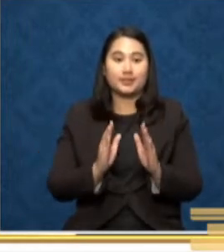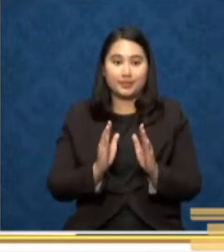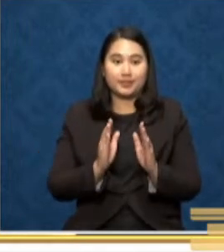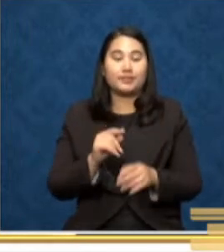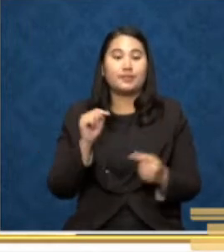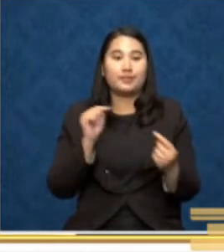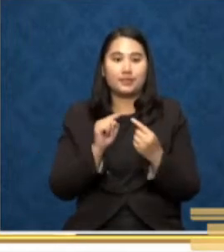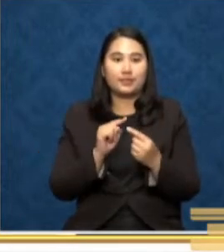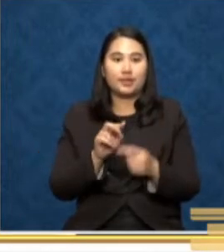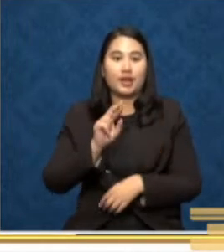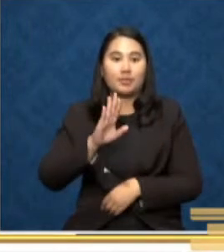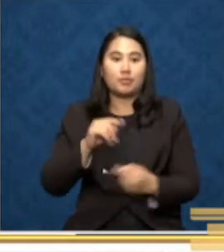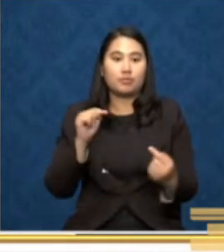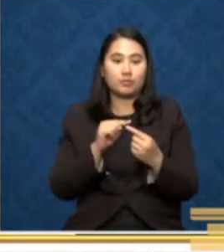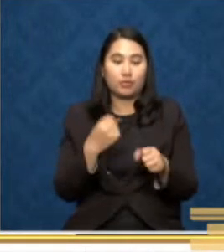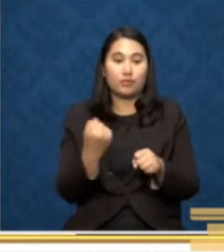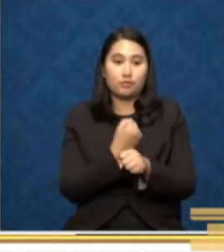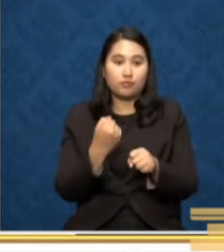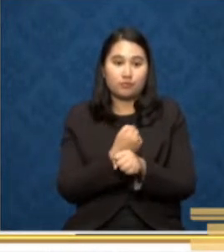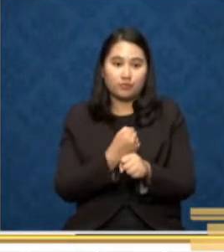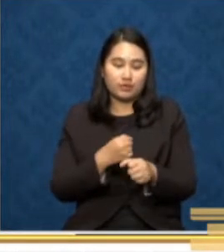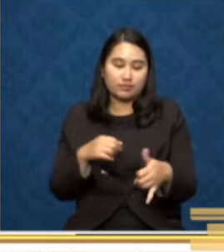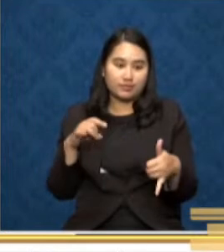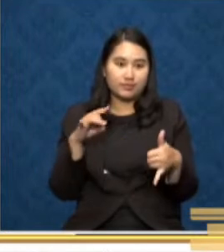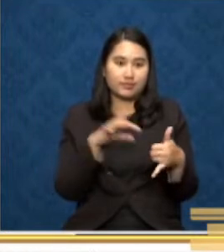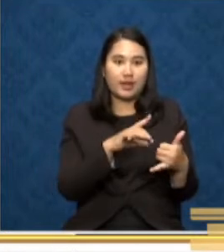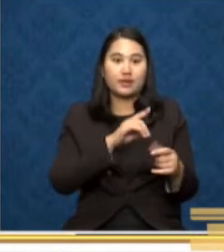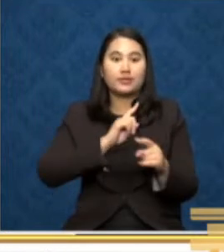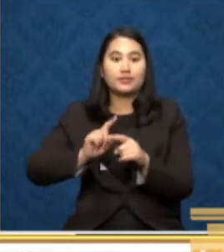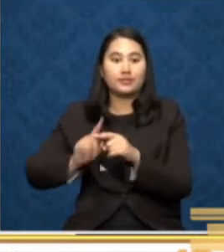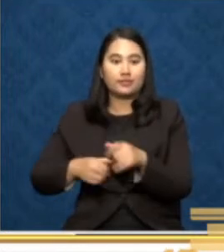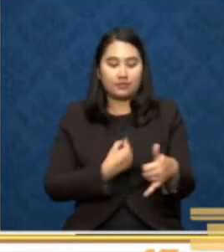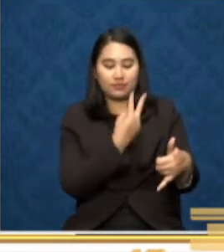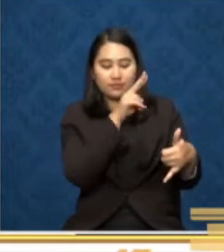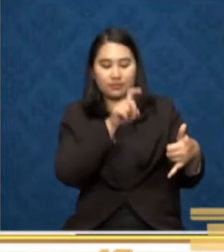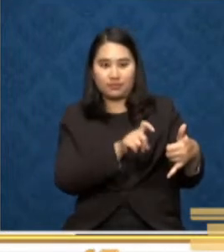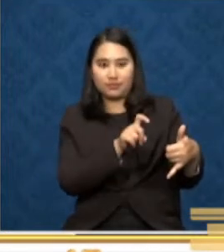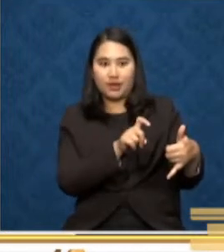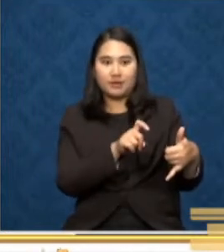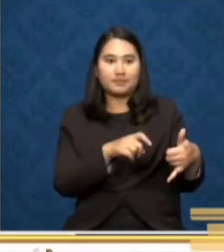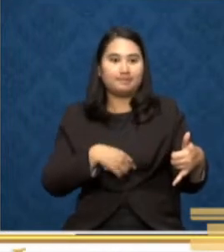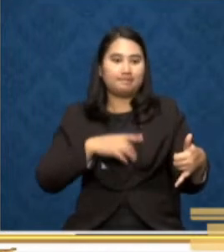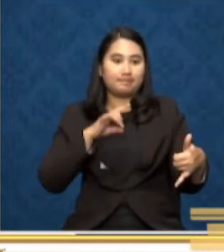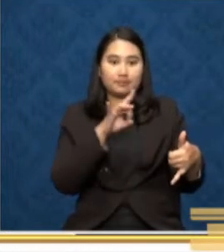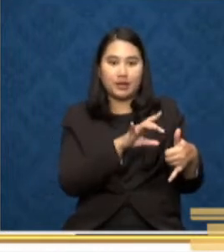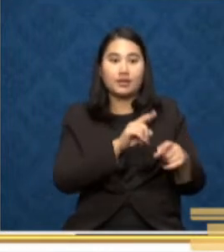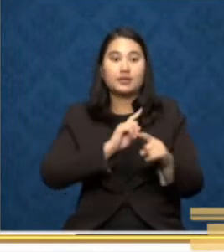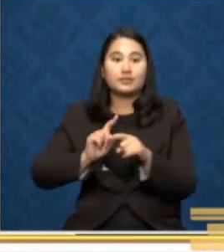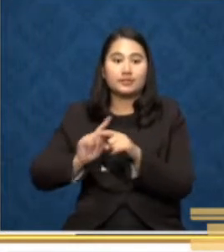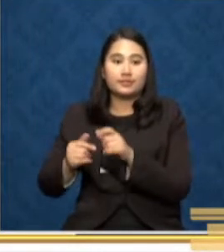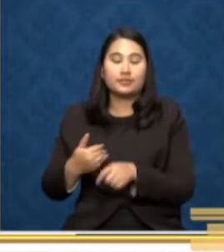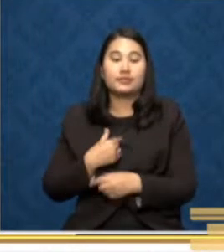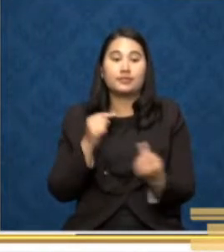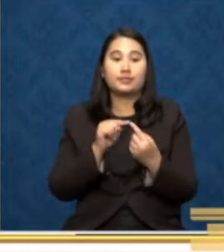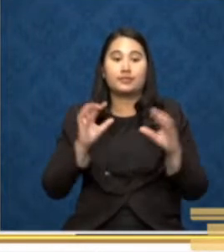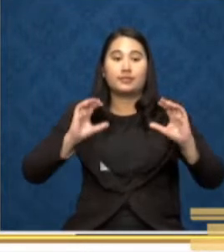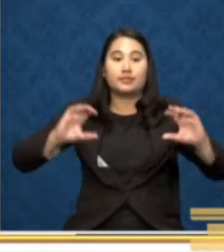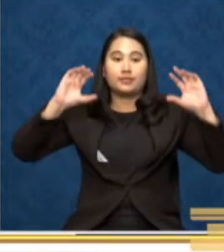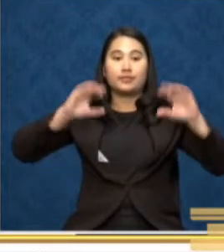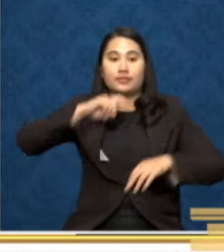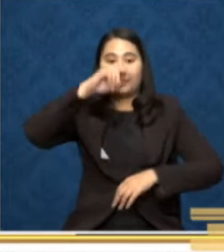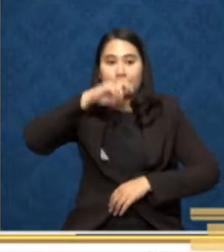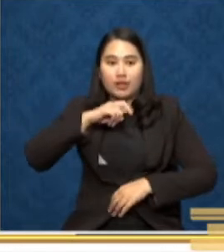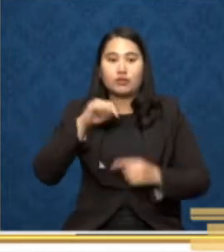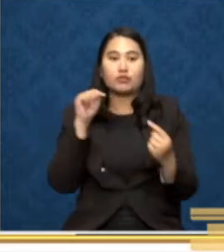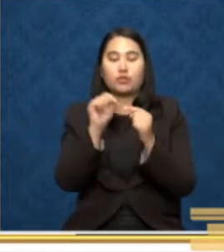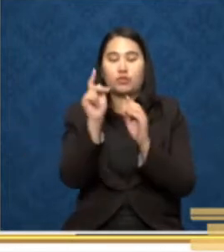บของการซ้อมทรมานกับท่านประธานและปฏิบัติต่อผู้ต้องสงสัยอย่างโหดเหี้ยมอำมหิตภายใต้รัฐไทยเป็นผลมา